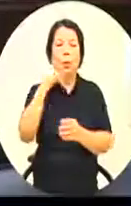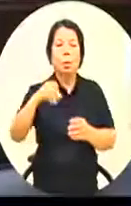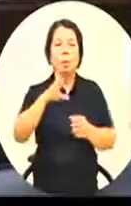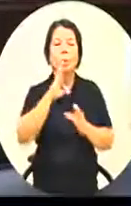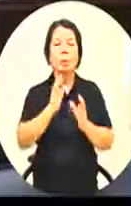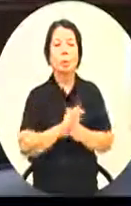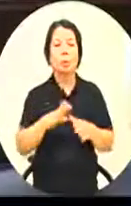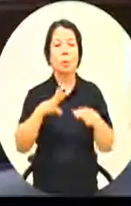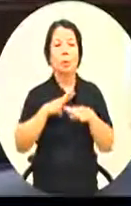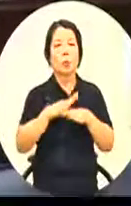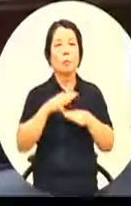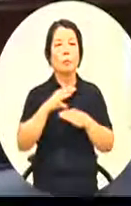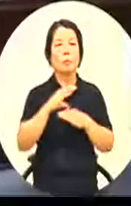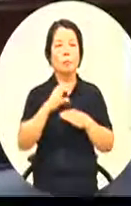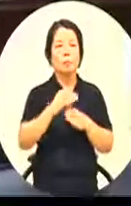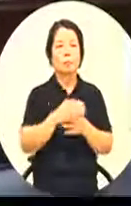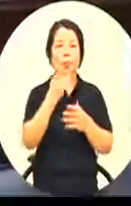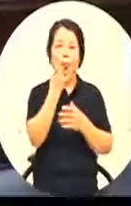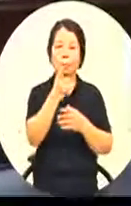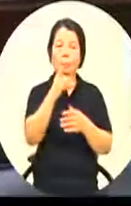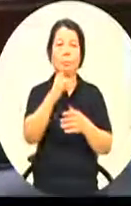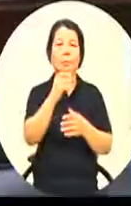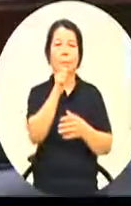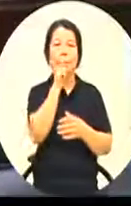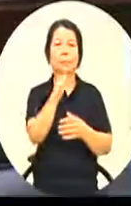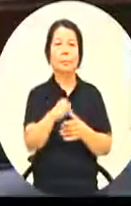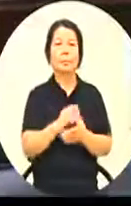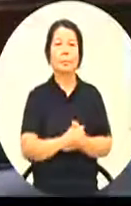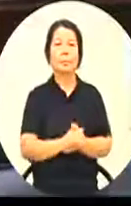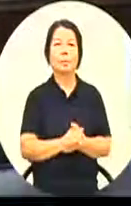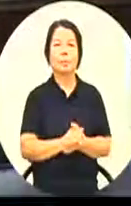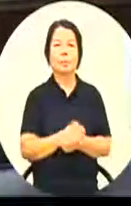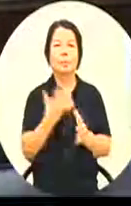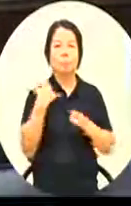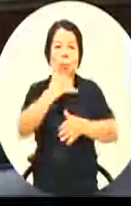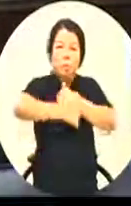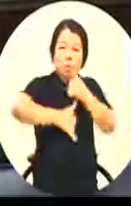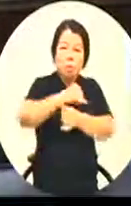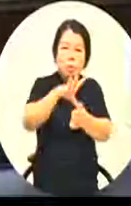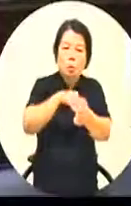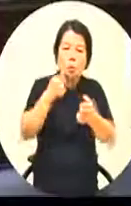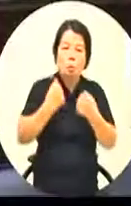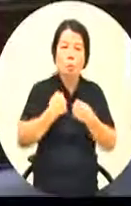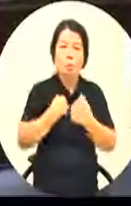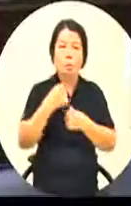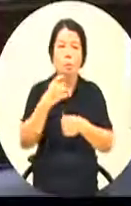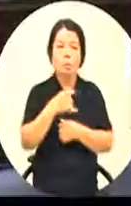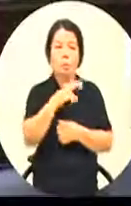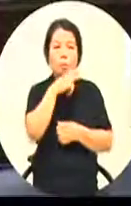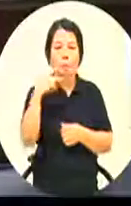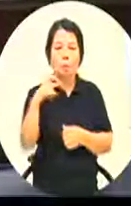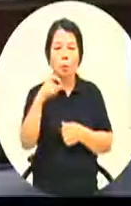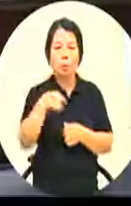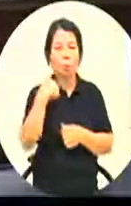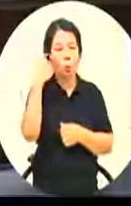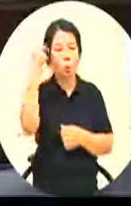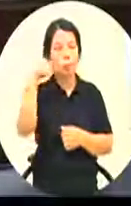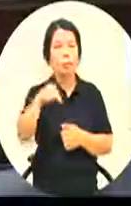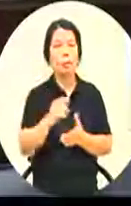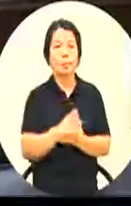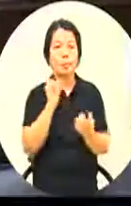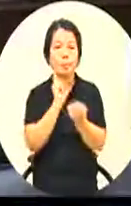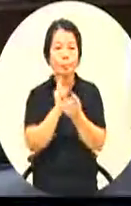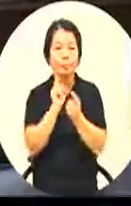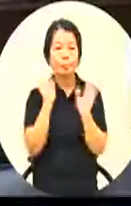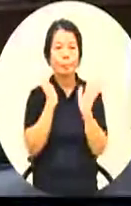方语言，那无可厚非。那只是说从生活中学习英文，我个人觉得对小